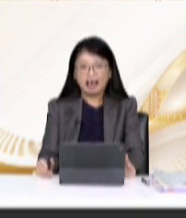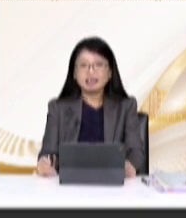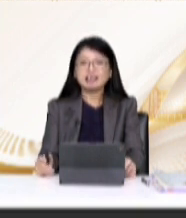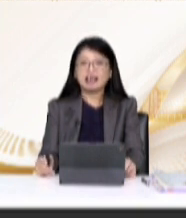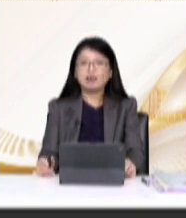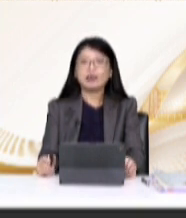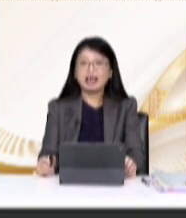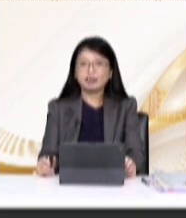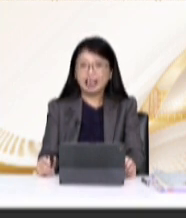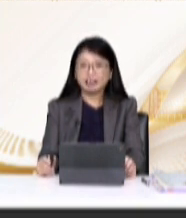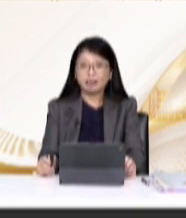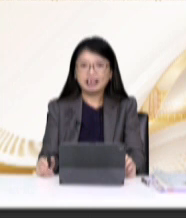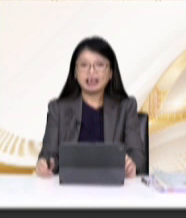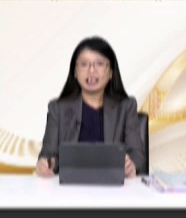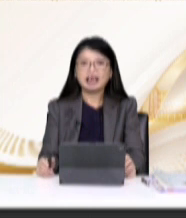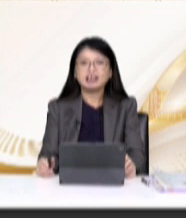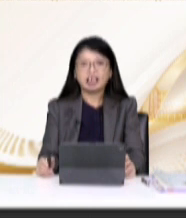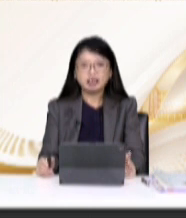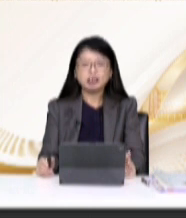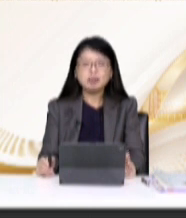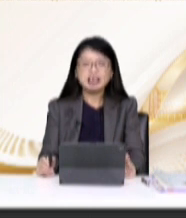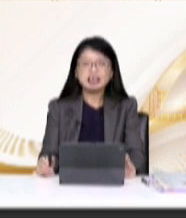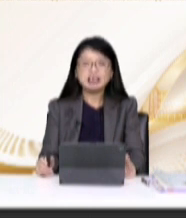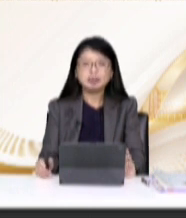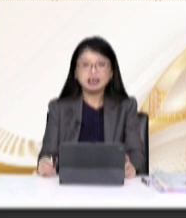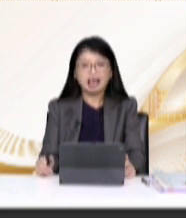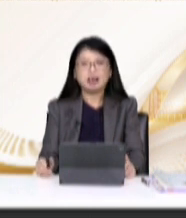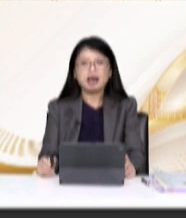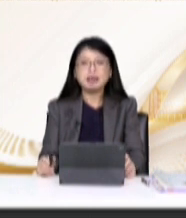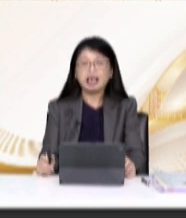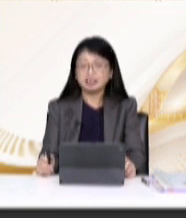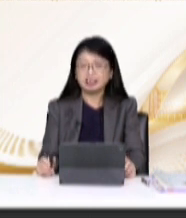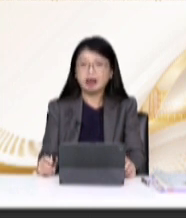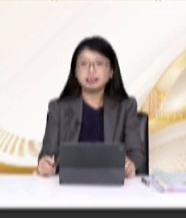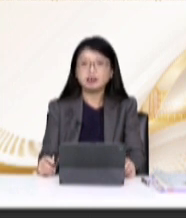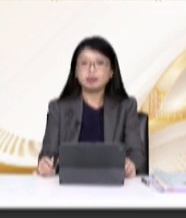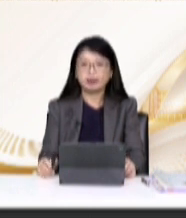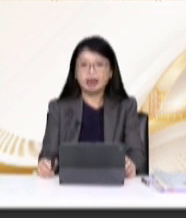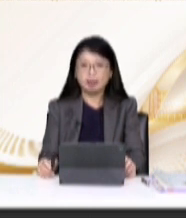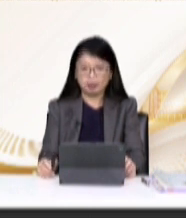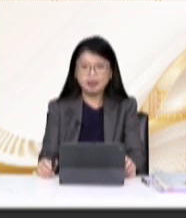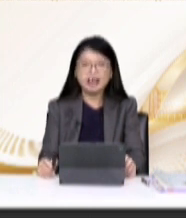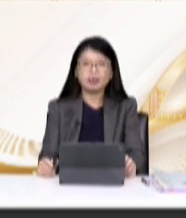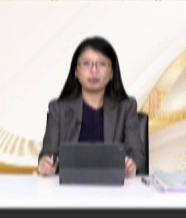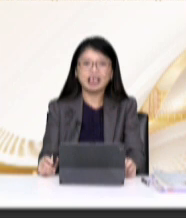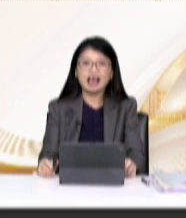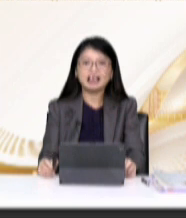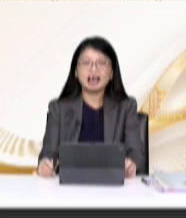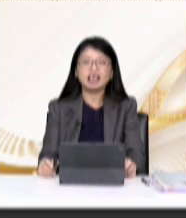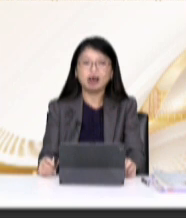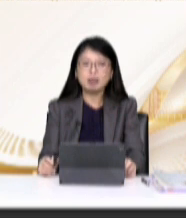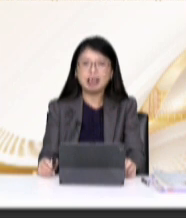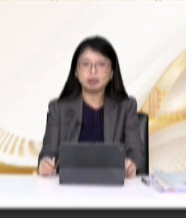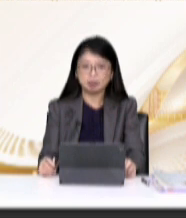ท่านในฐานะหัวหน้าหน่วยงานของรัฐเองเนี่ยท่านก็ต้องมีหน้าที่ดำเนินการให้มีการจัดทำสรุปผลการปรับเป็นวินัยของหน่วยงานนะ